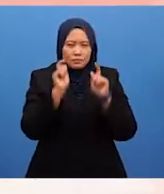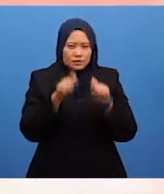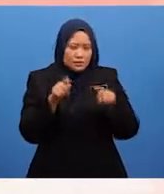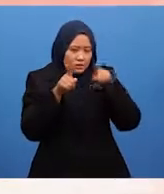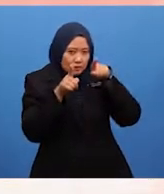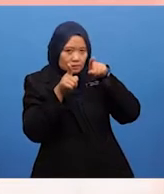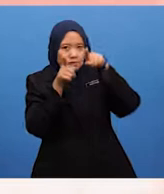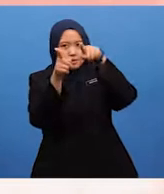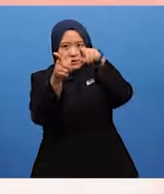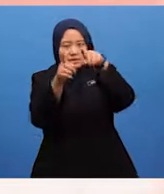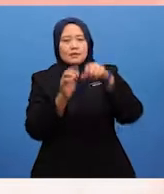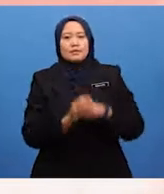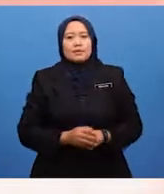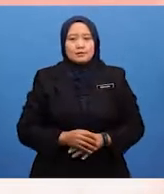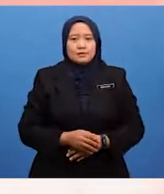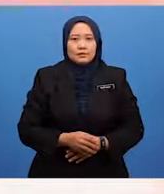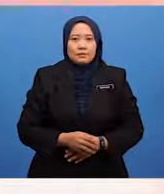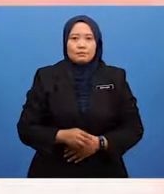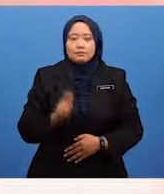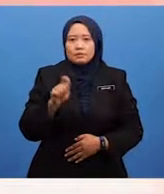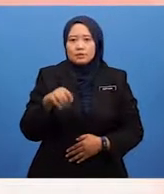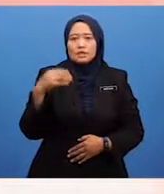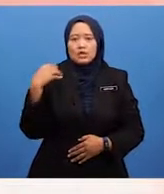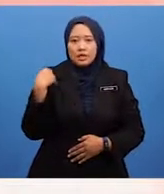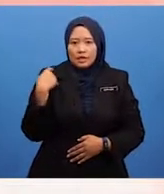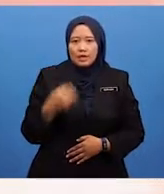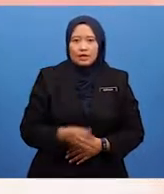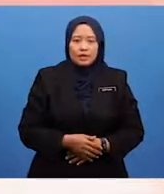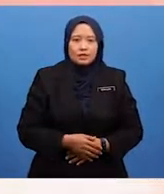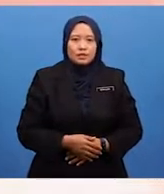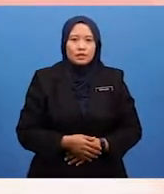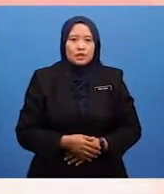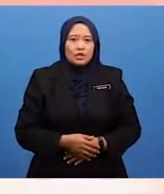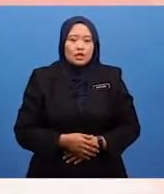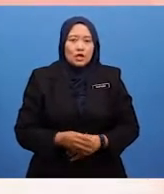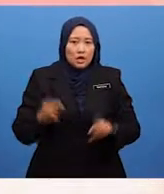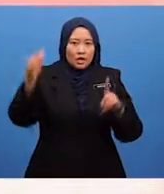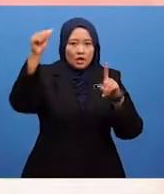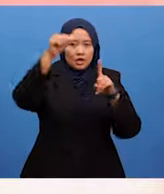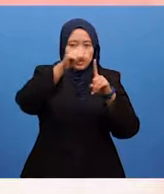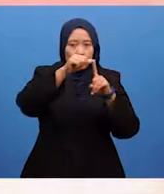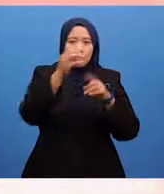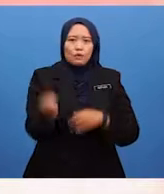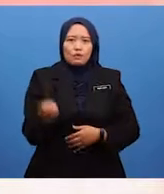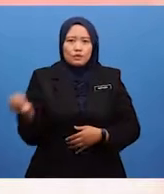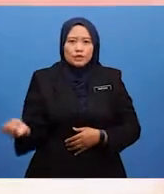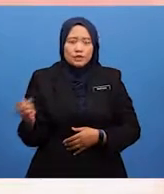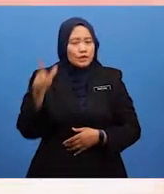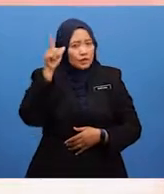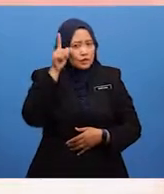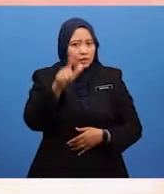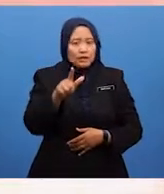dan ujuran sudut pandangan ditentukan berdasarkan kepada Arab objek lihat dan ditentukan